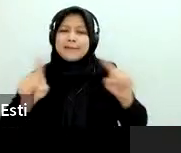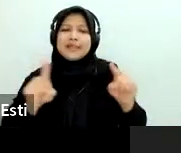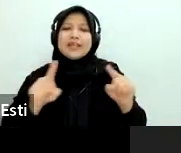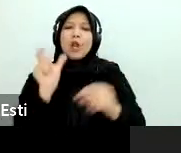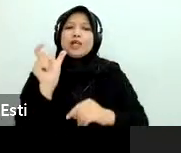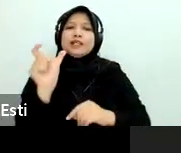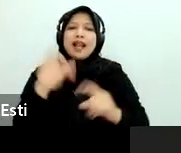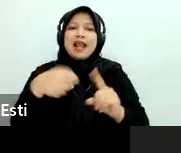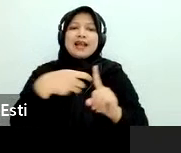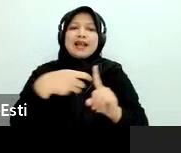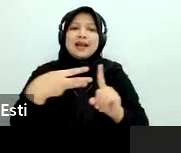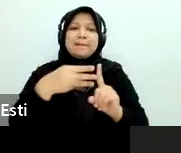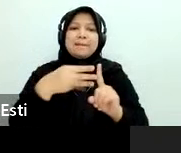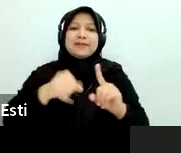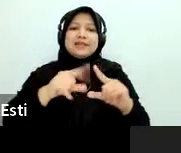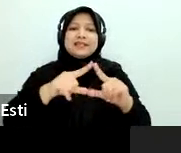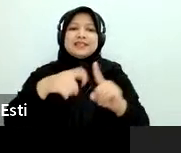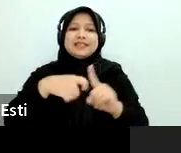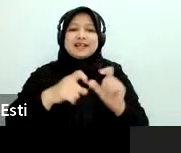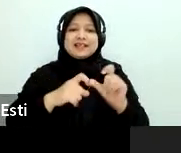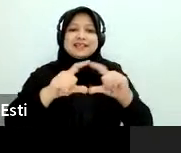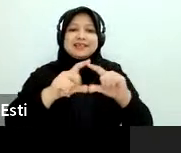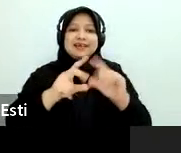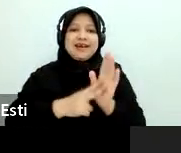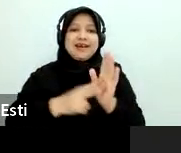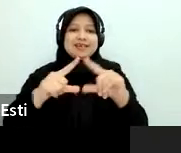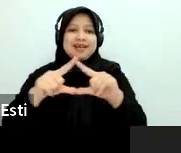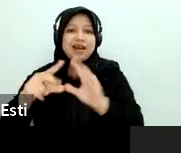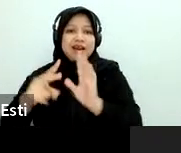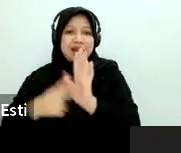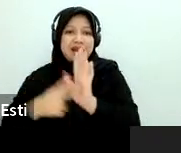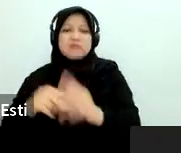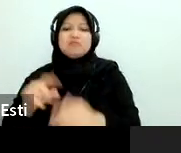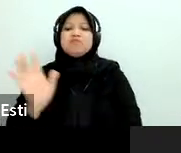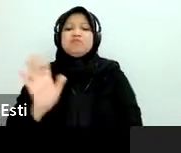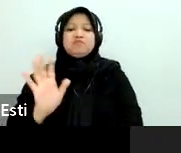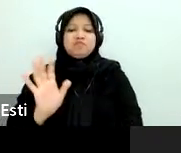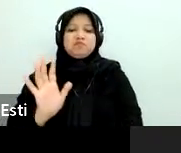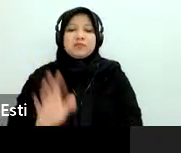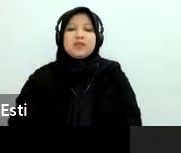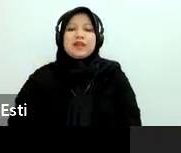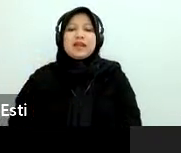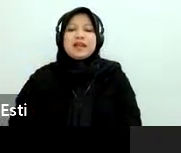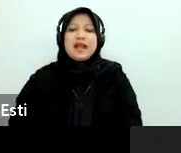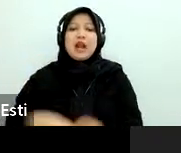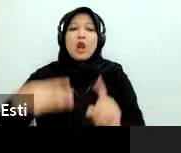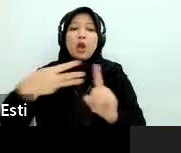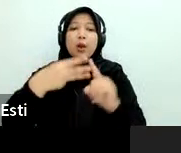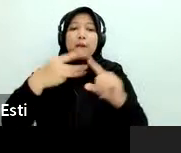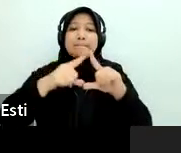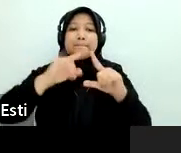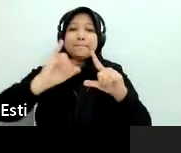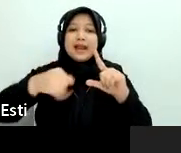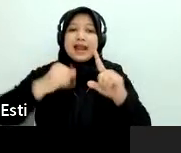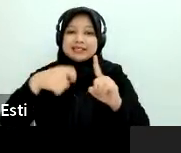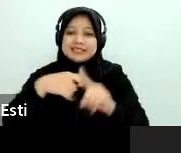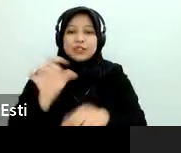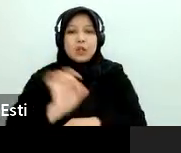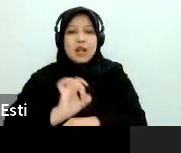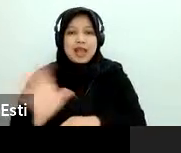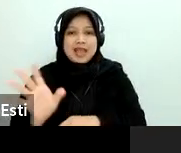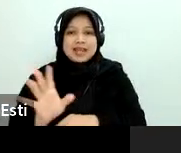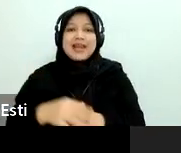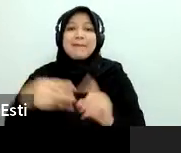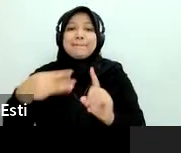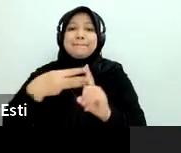yang anagram dan mungkin homofon dengan kebijakan adalah kebajikan wajib berarti baik jadi kebajikan itu